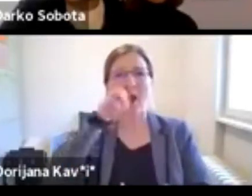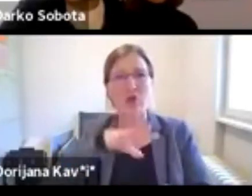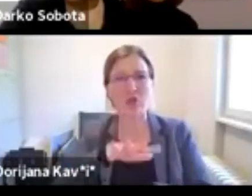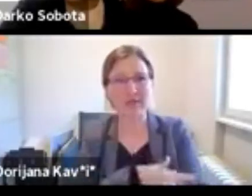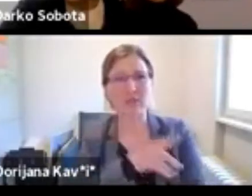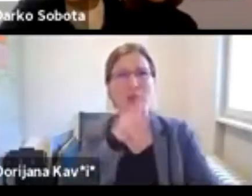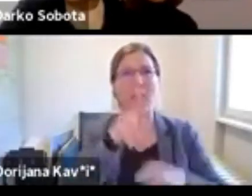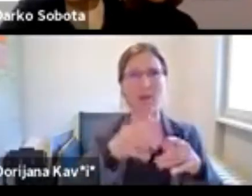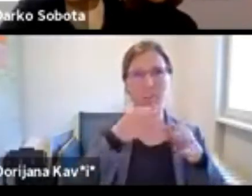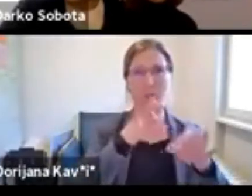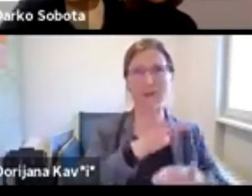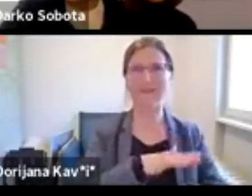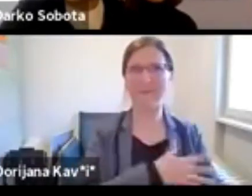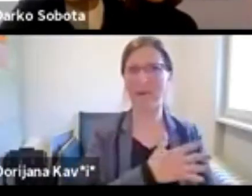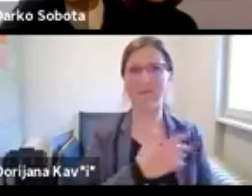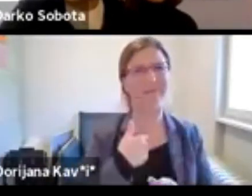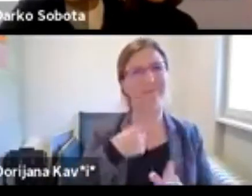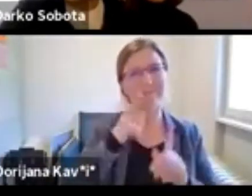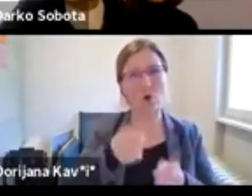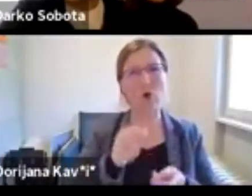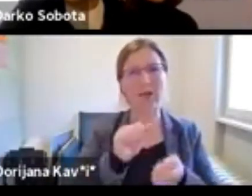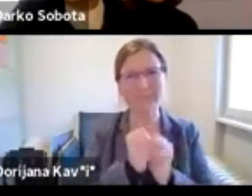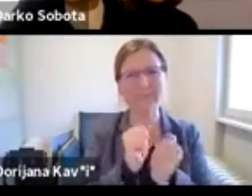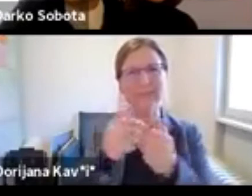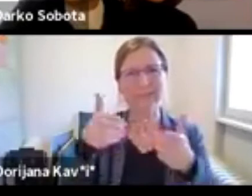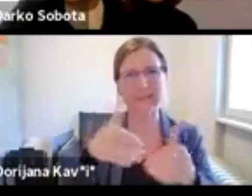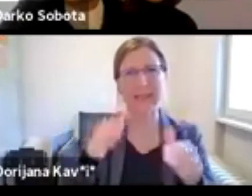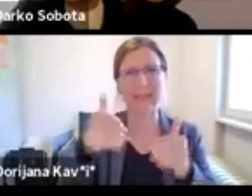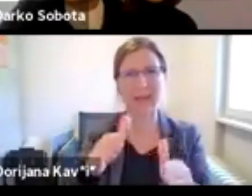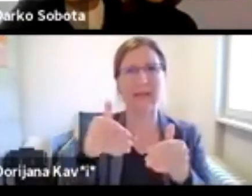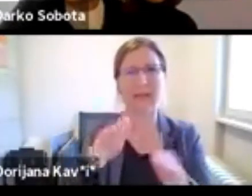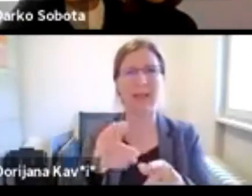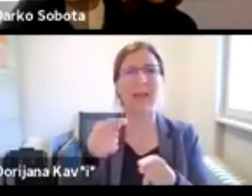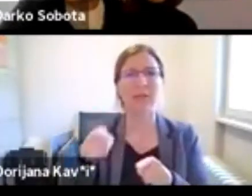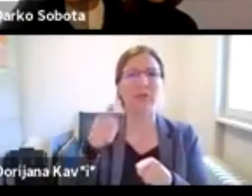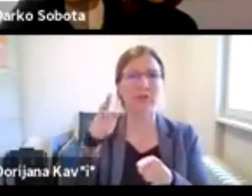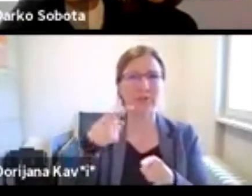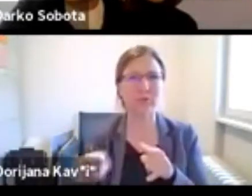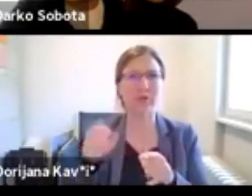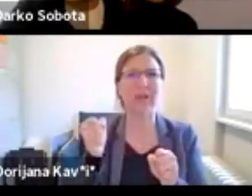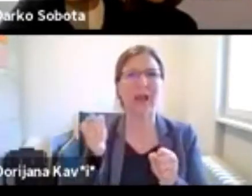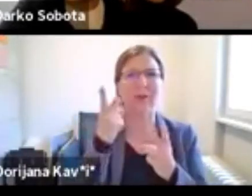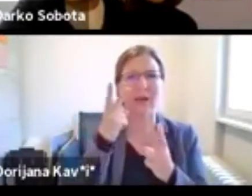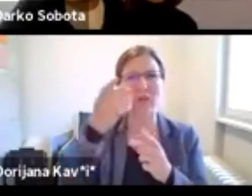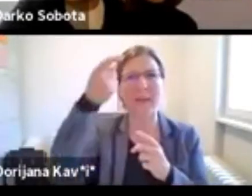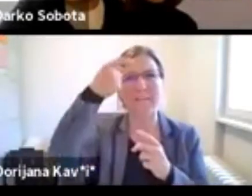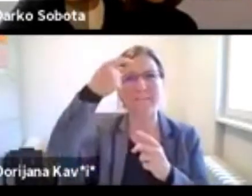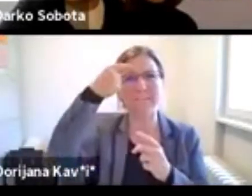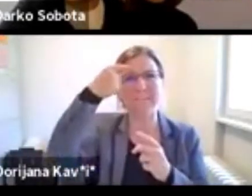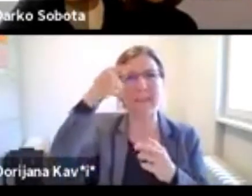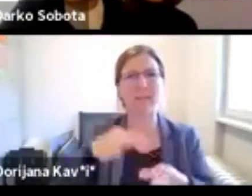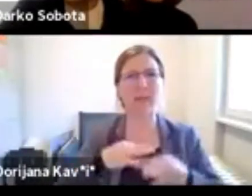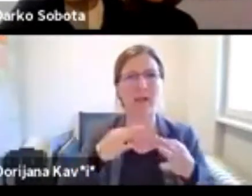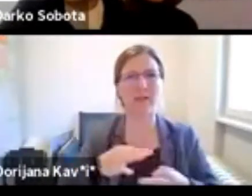ići naprijed. S mentalnim zdravljem se moramo već sada baviti koliko god je maksimalno moguće,